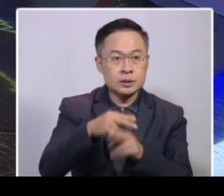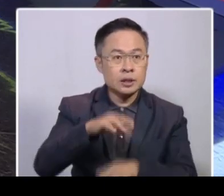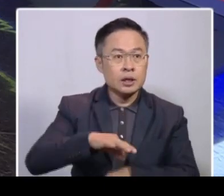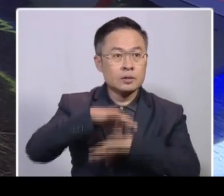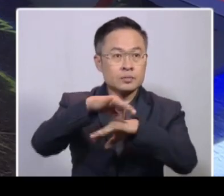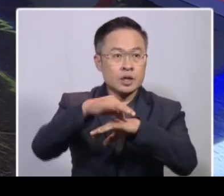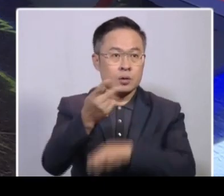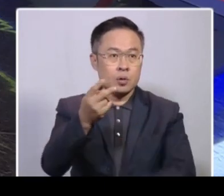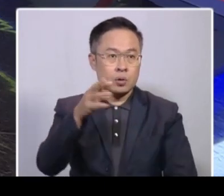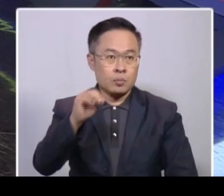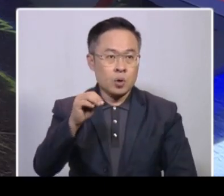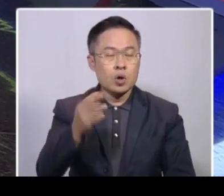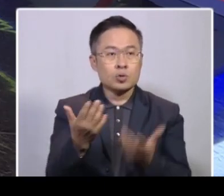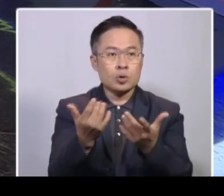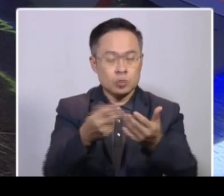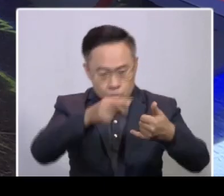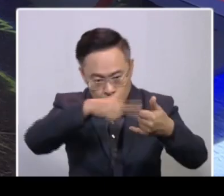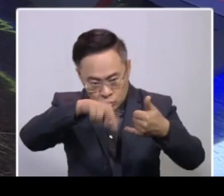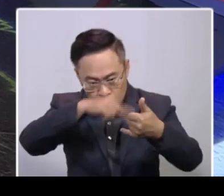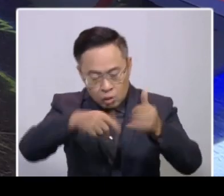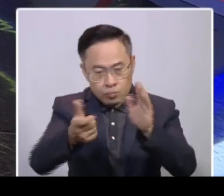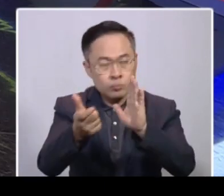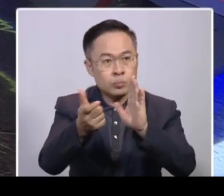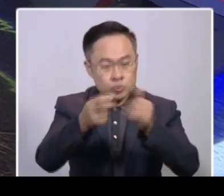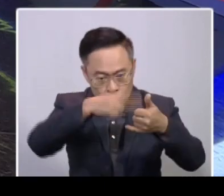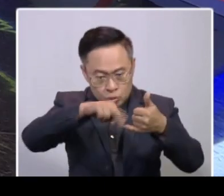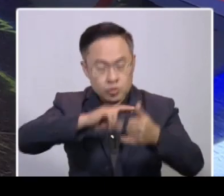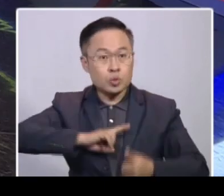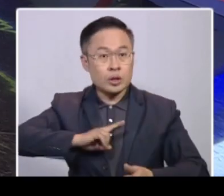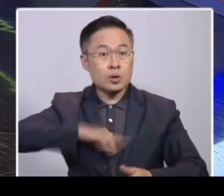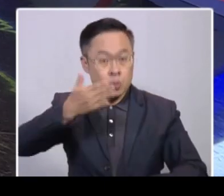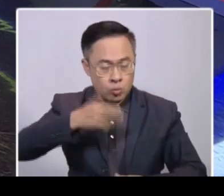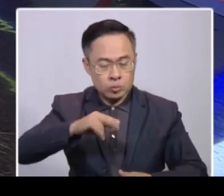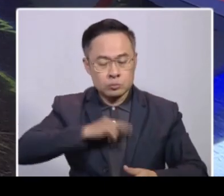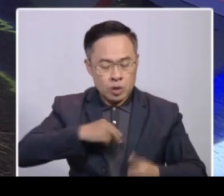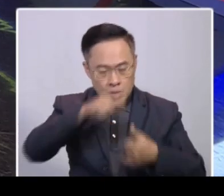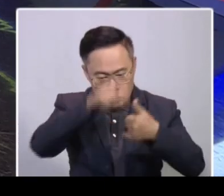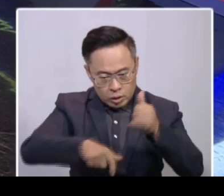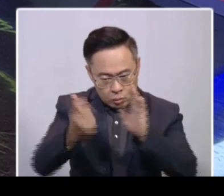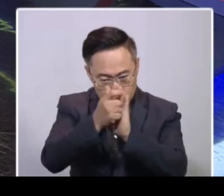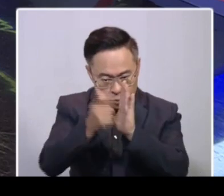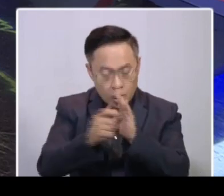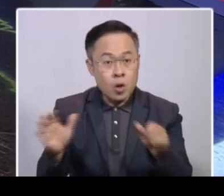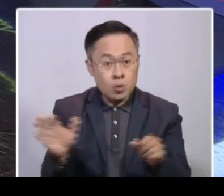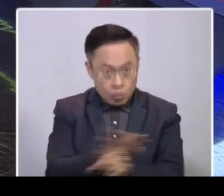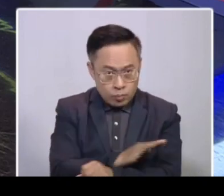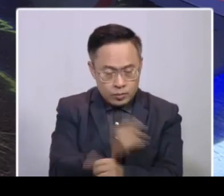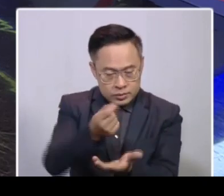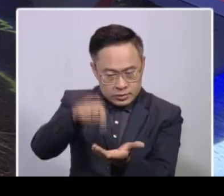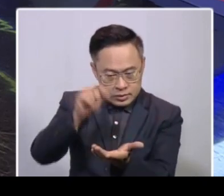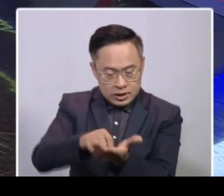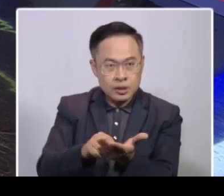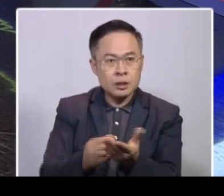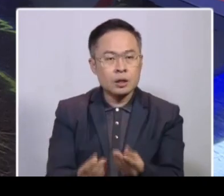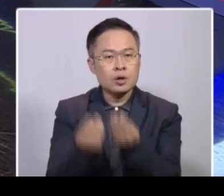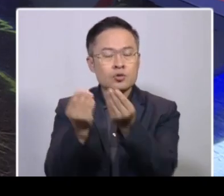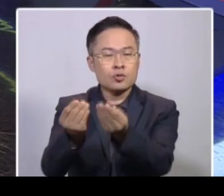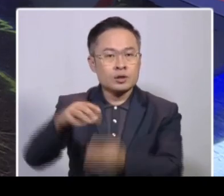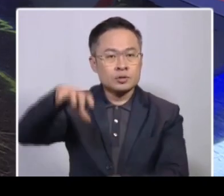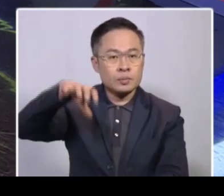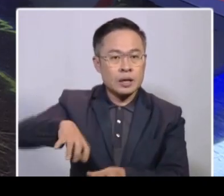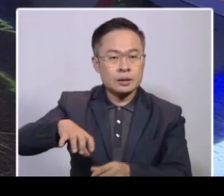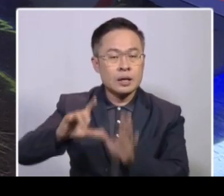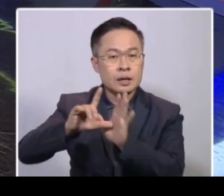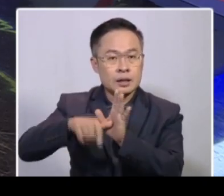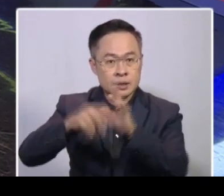ำแหน่งเนี่ยจะต้องมีการตรวจสอบคุณสมบัติตนเองก่อนนะฮะแล้วจากนั้นสำนักงานเลขาธิการคณะรัฐมนตรีจะมีการตรวจสอบซ้ำอีกครั้ง